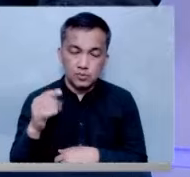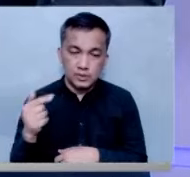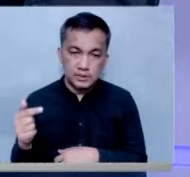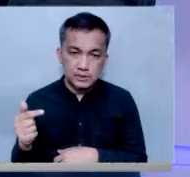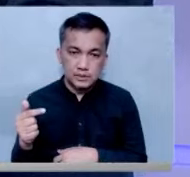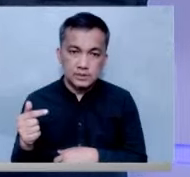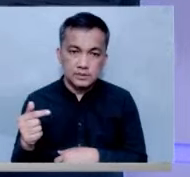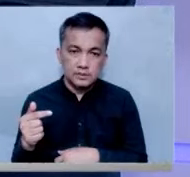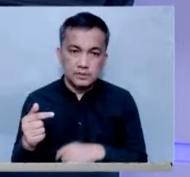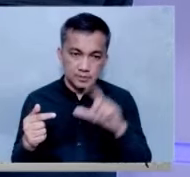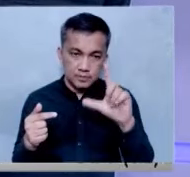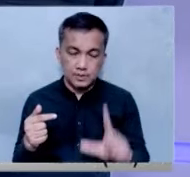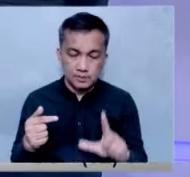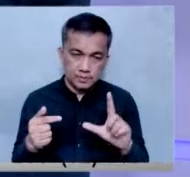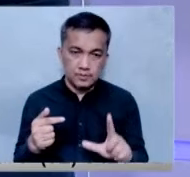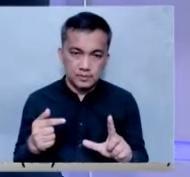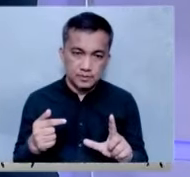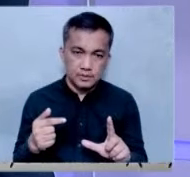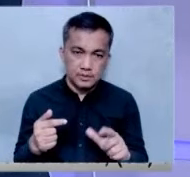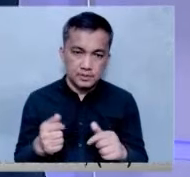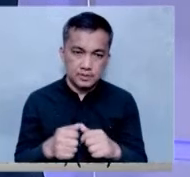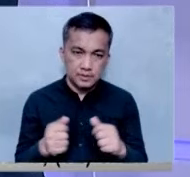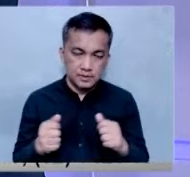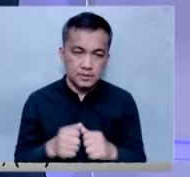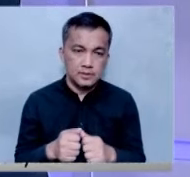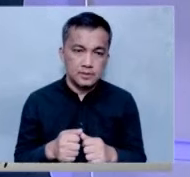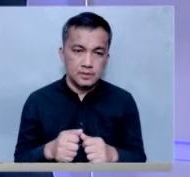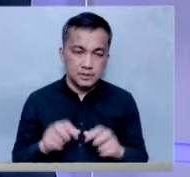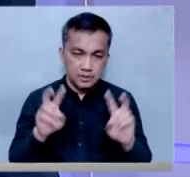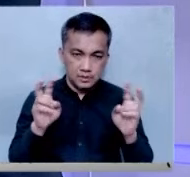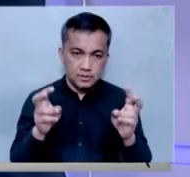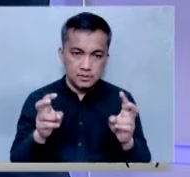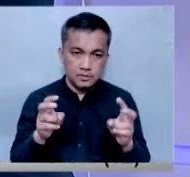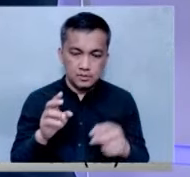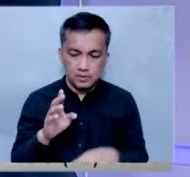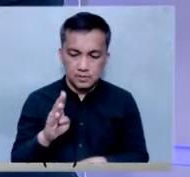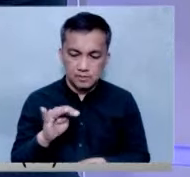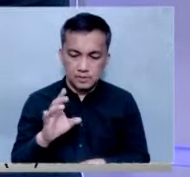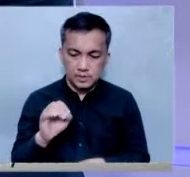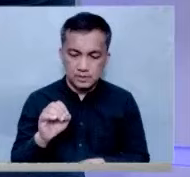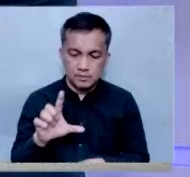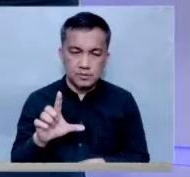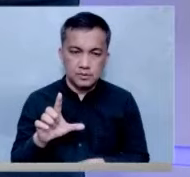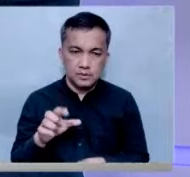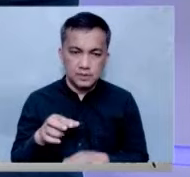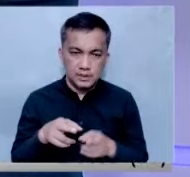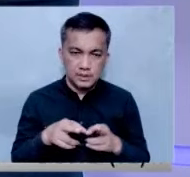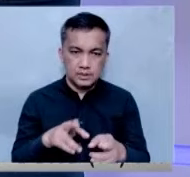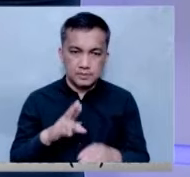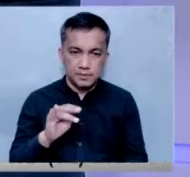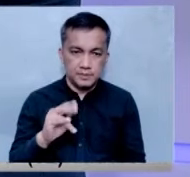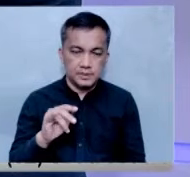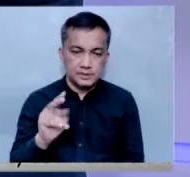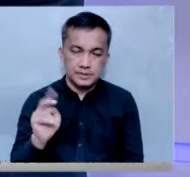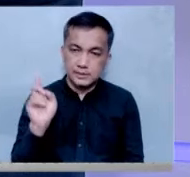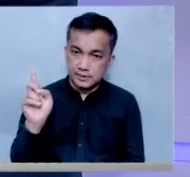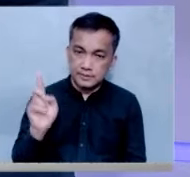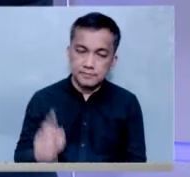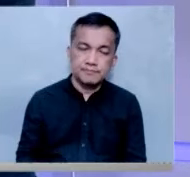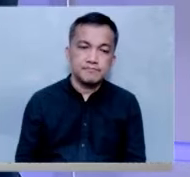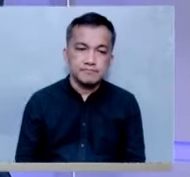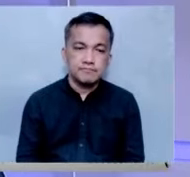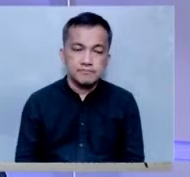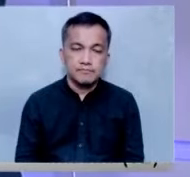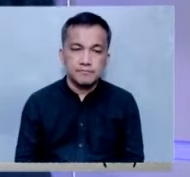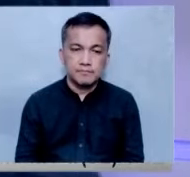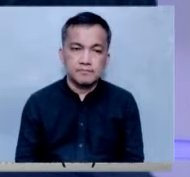yung mababa na area. Ito po yung tatawag na Bicol River Basin. Yan po yung mababang area.